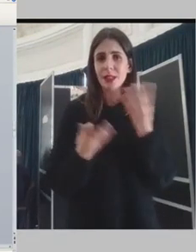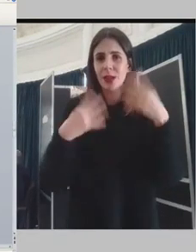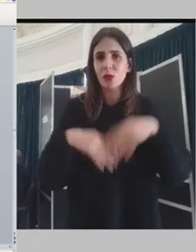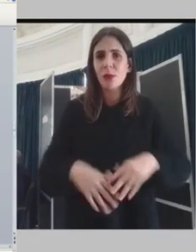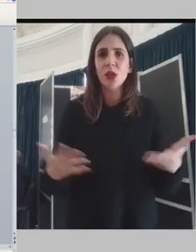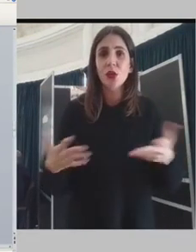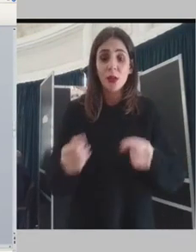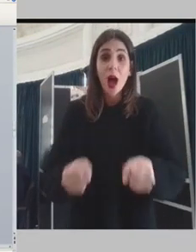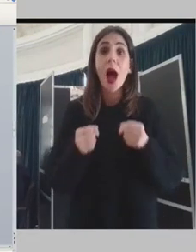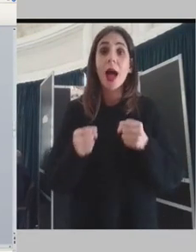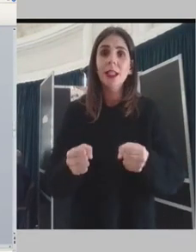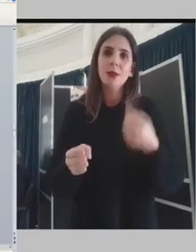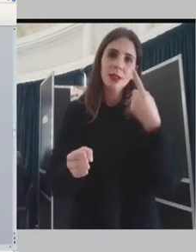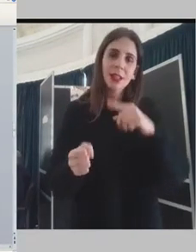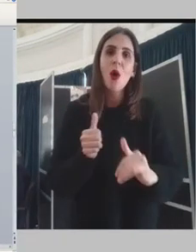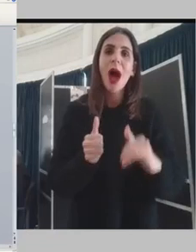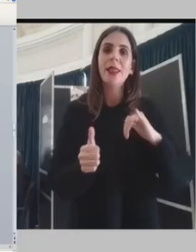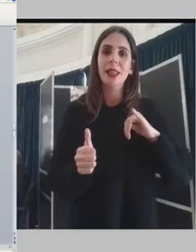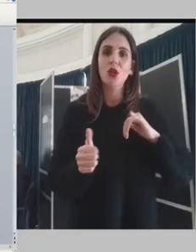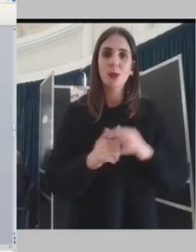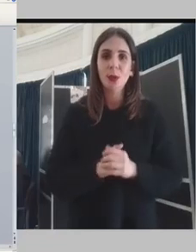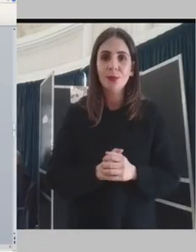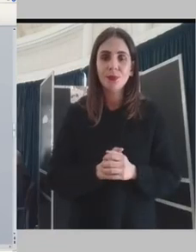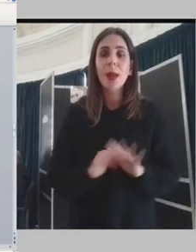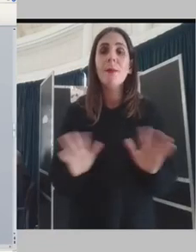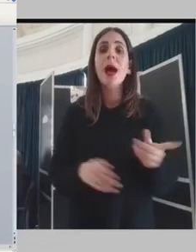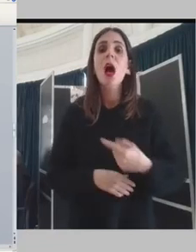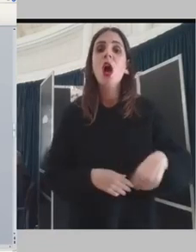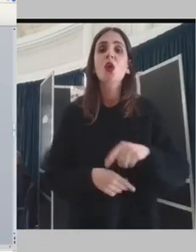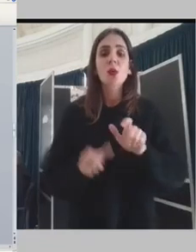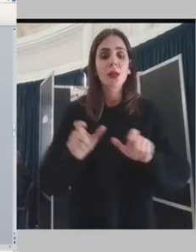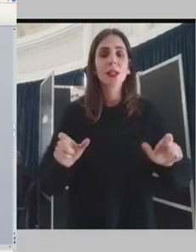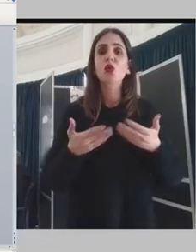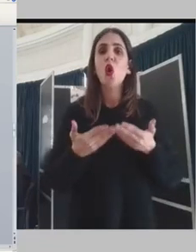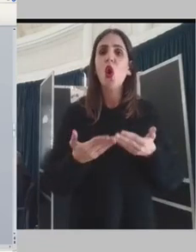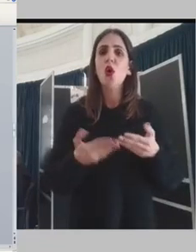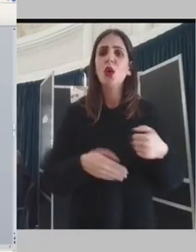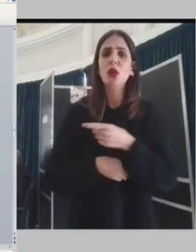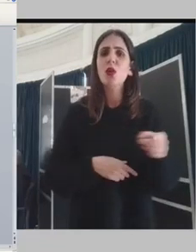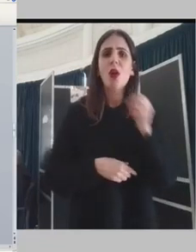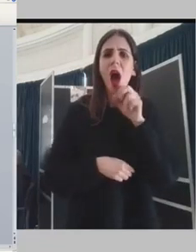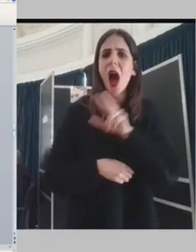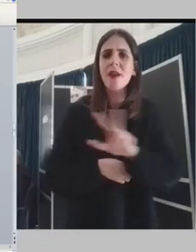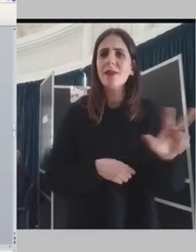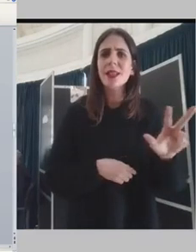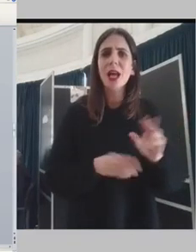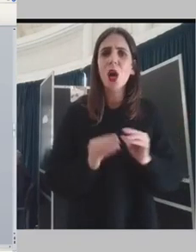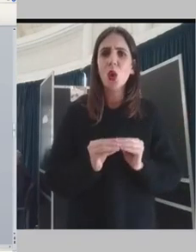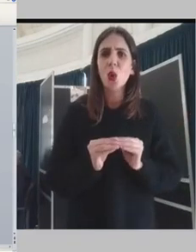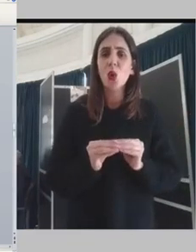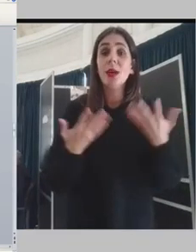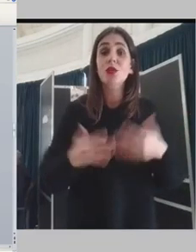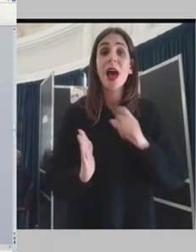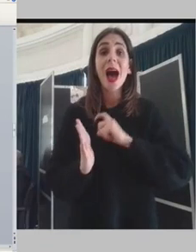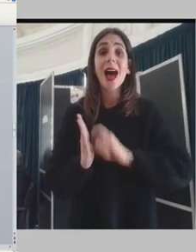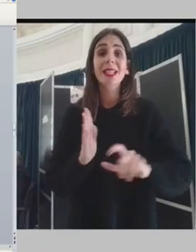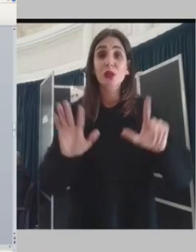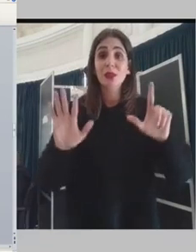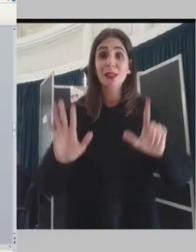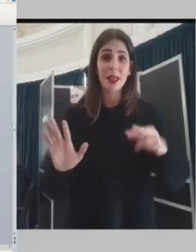è anticipata. Come li allertiamo questi soccorritori? Come riportato dell'articolo 7, vi è